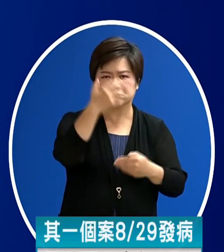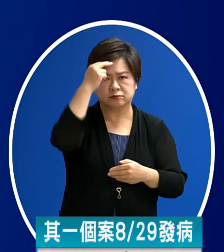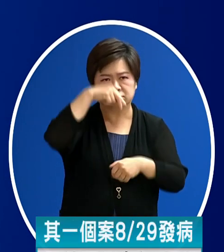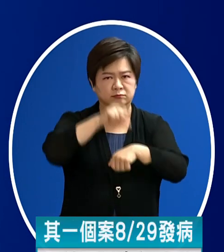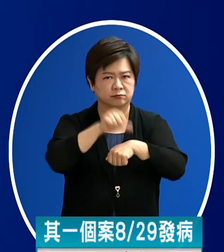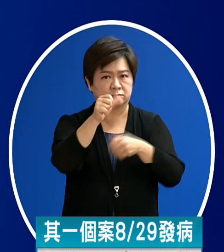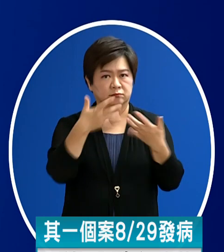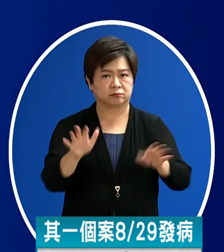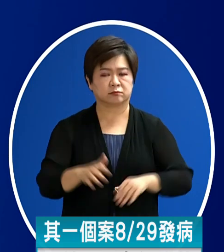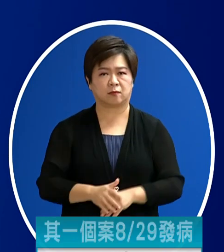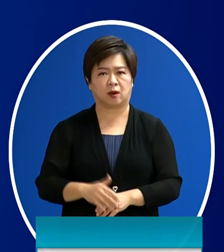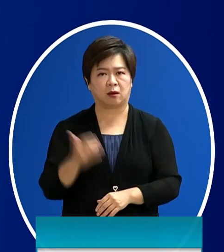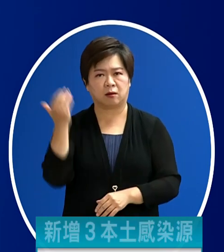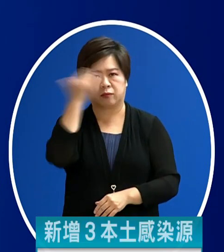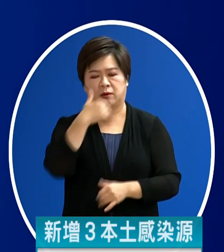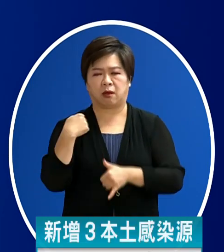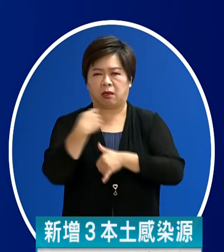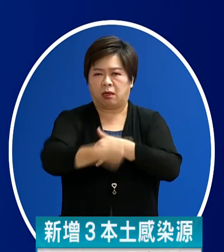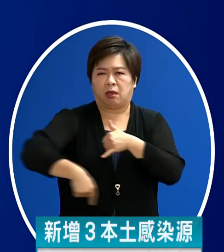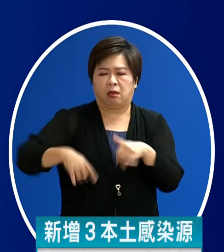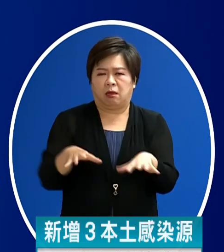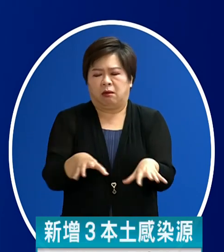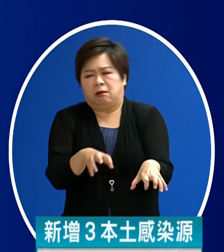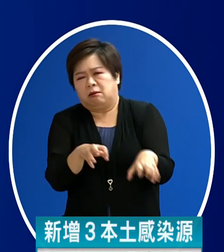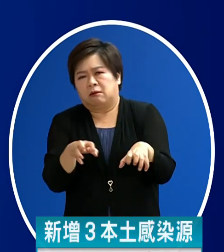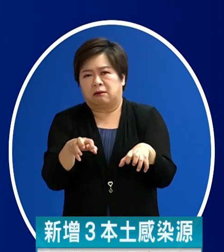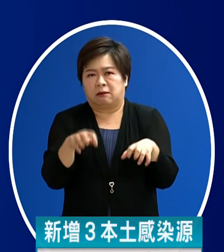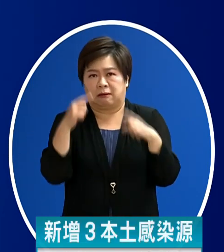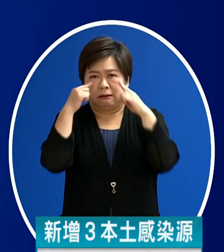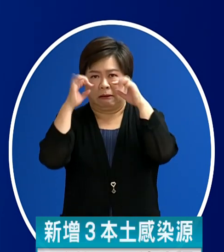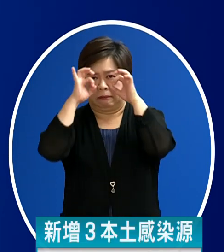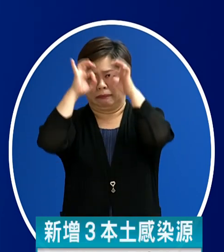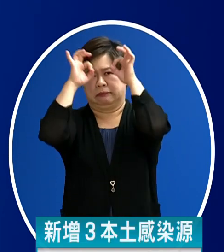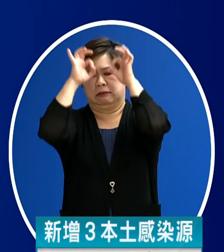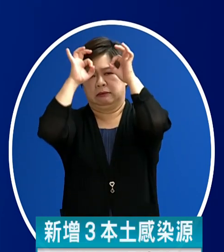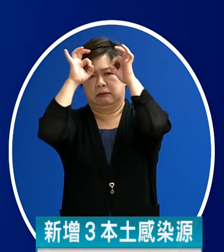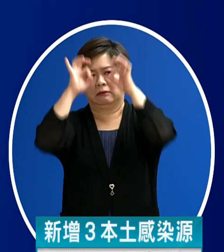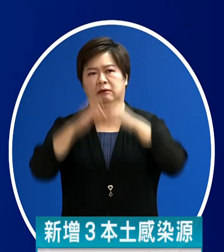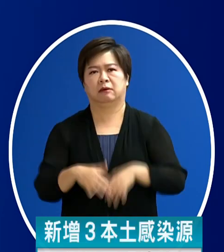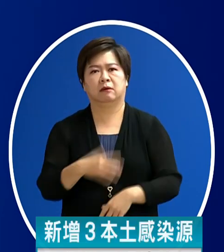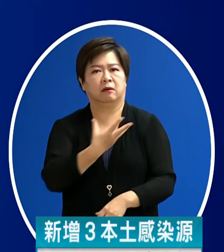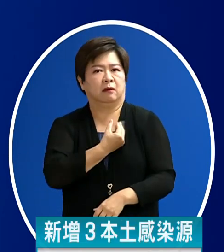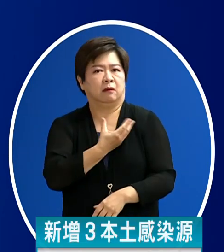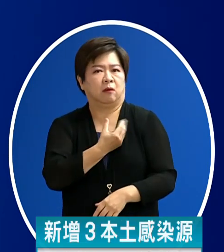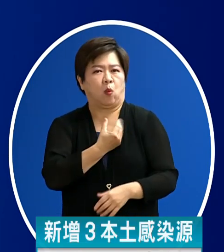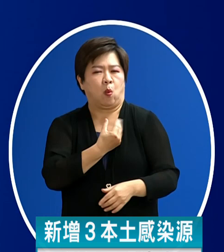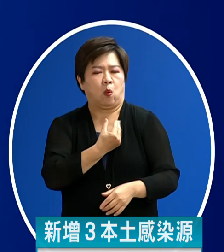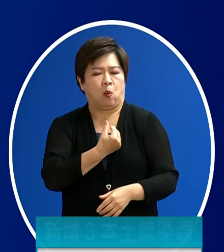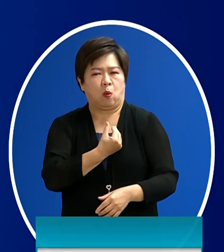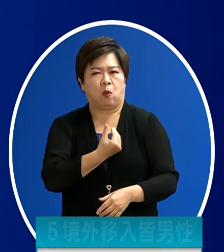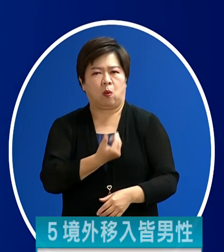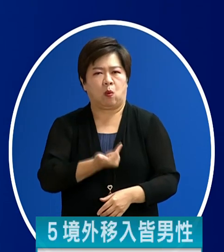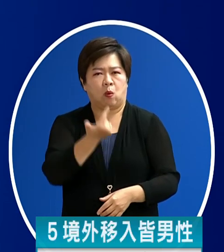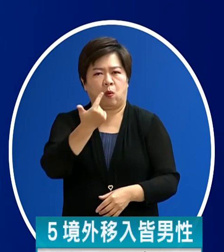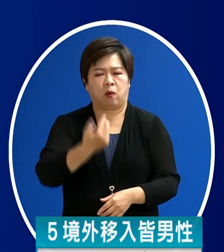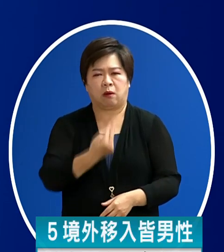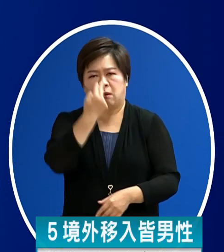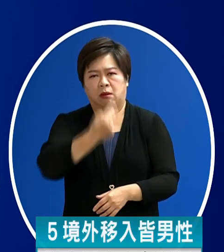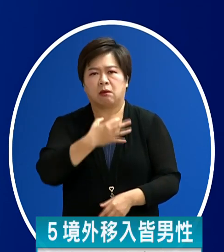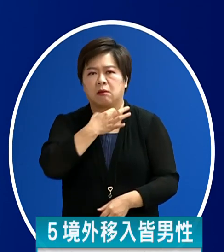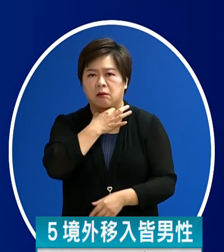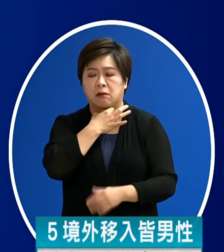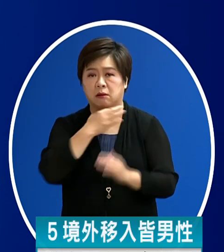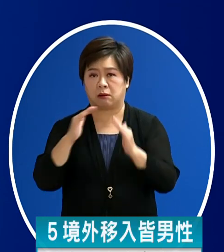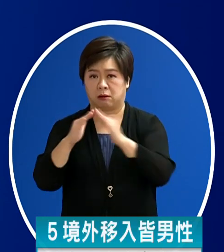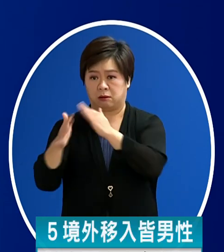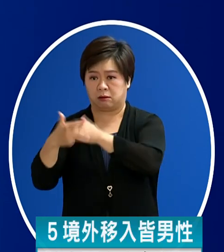5点多，那出现全身抽搐，双眼上吊，主诉是心跳快，喘不过气来。那家属是